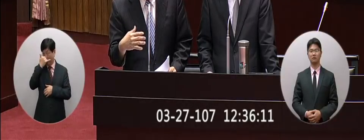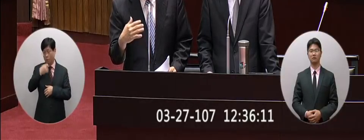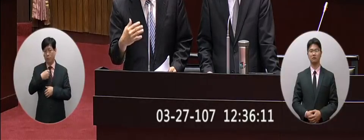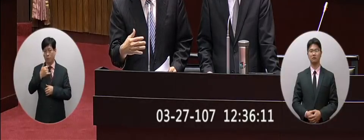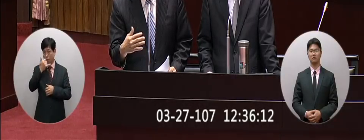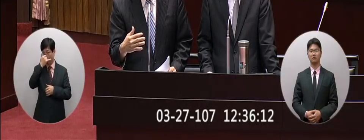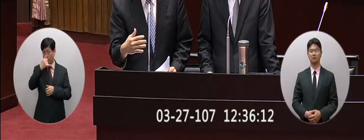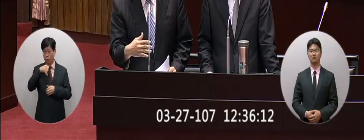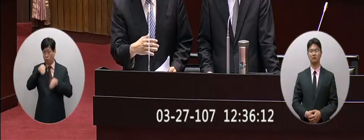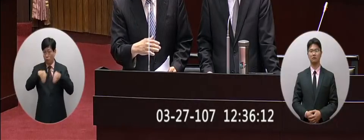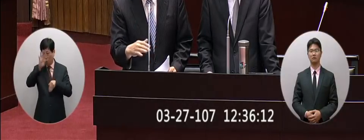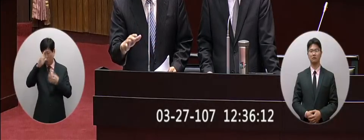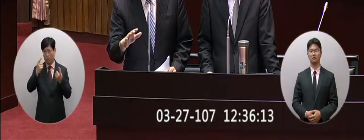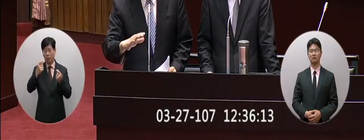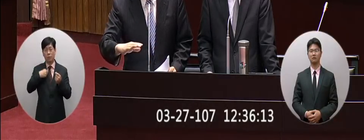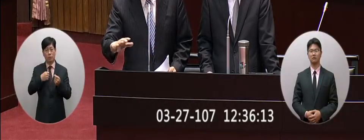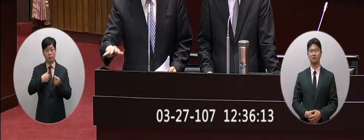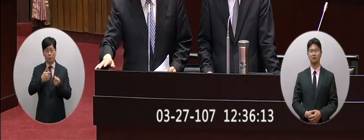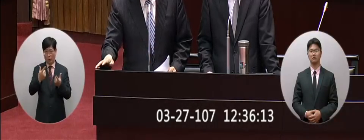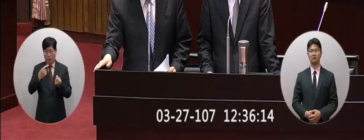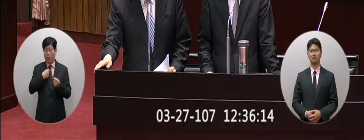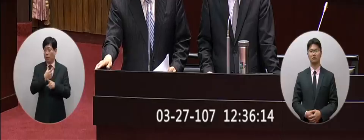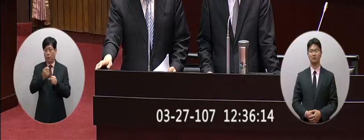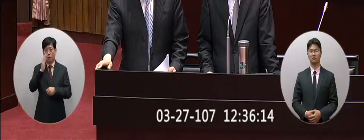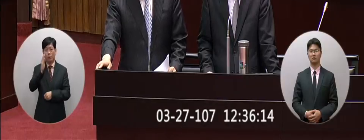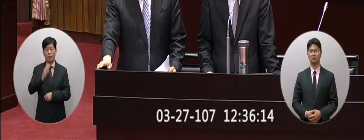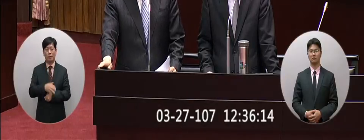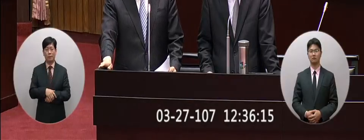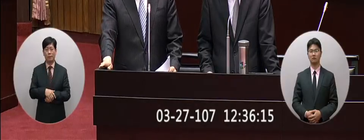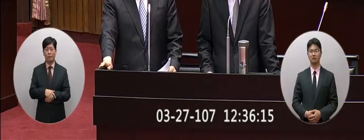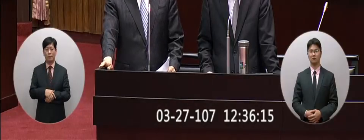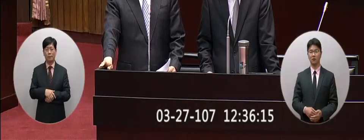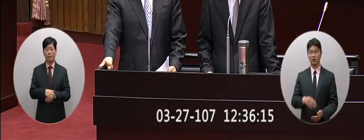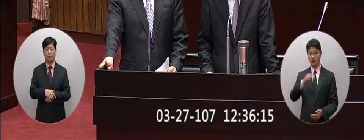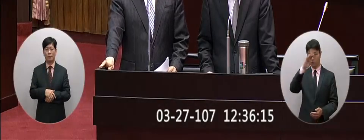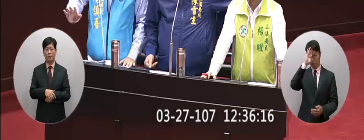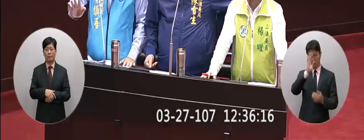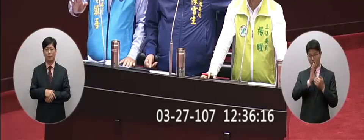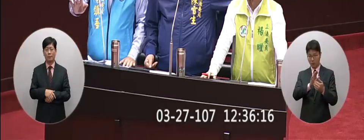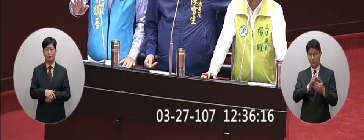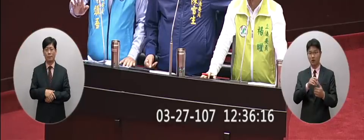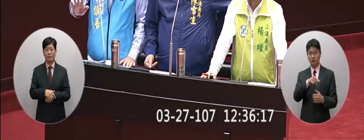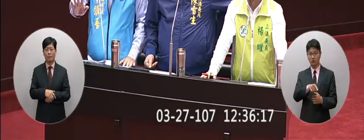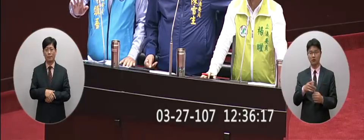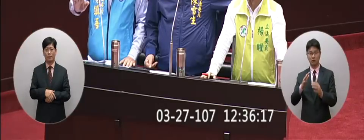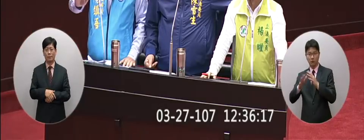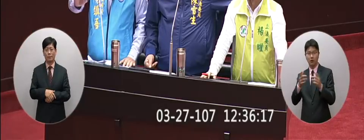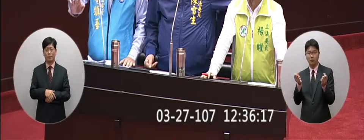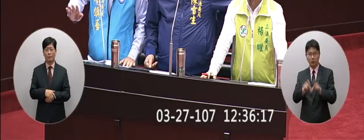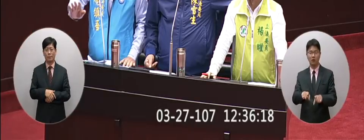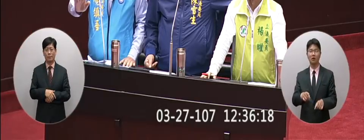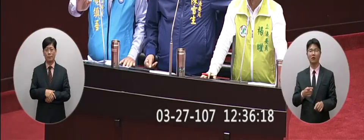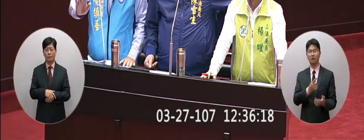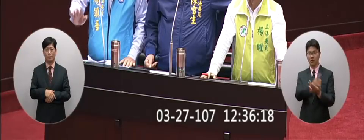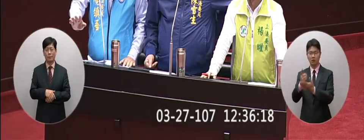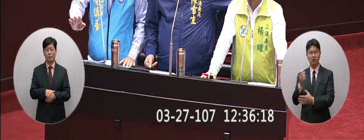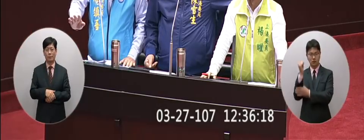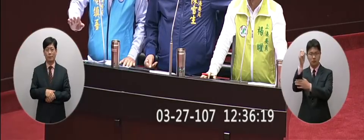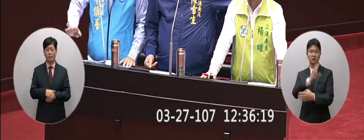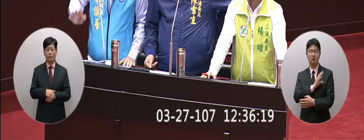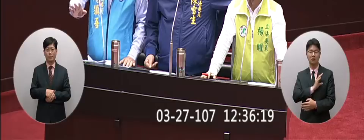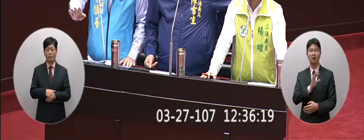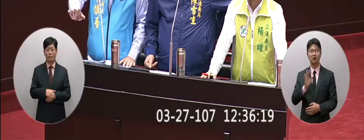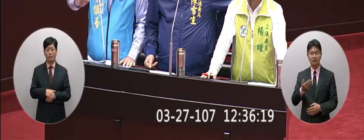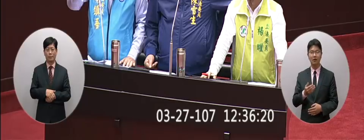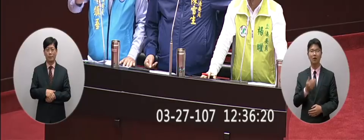哈，所以这个部分我想我们会来做协调了。 防疫视同作战，我想所有的人都会支持， 没有任何东西比防疫更重